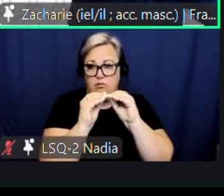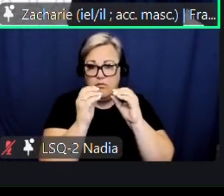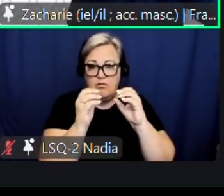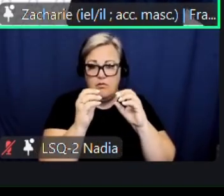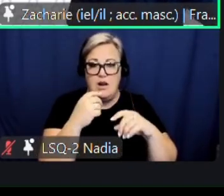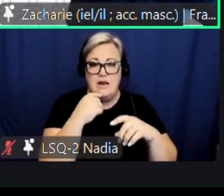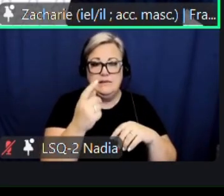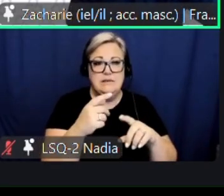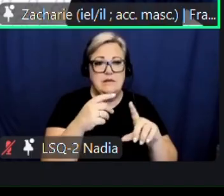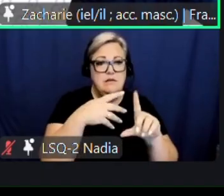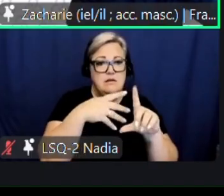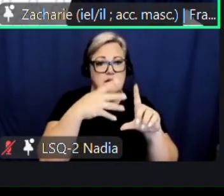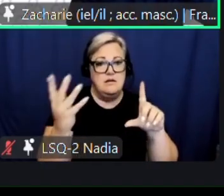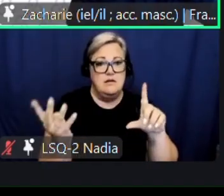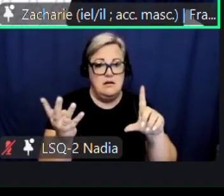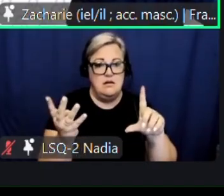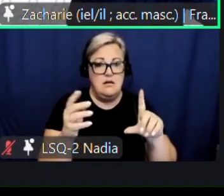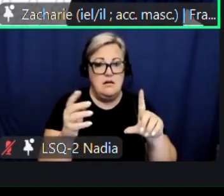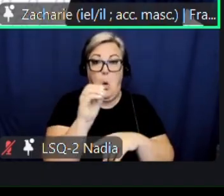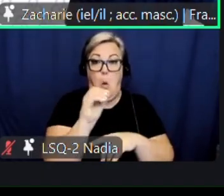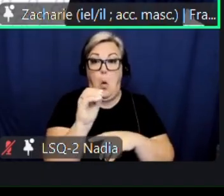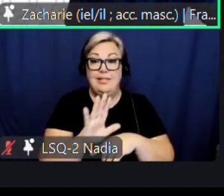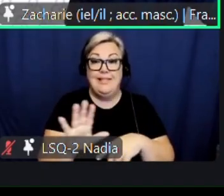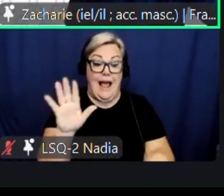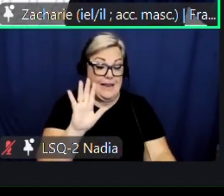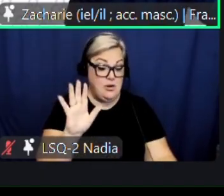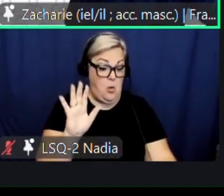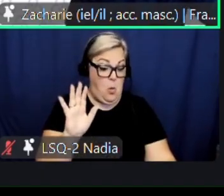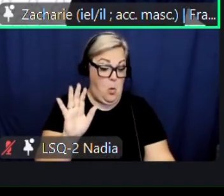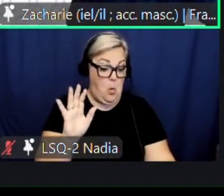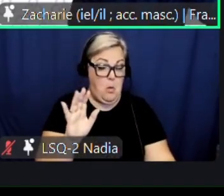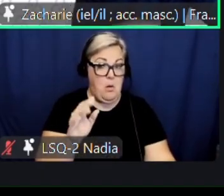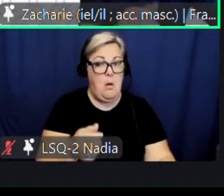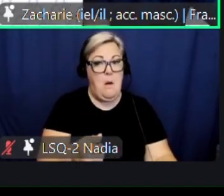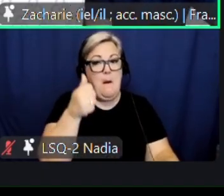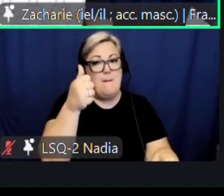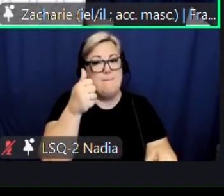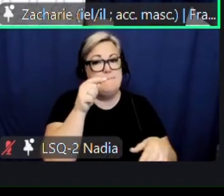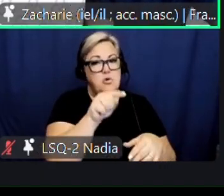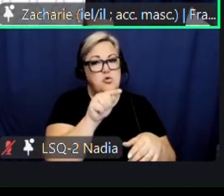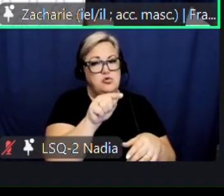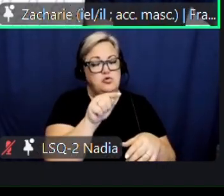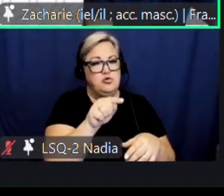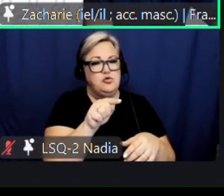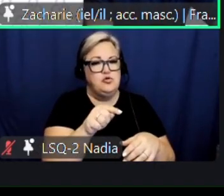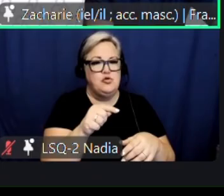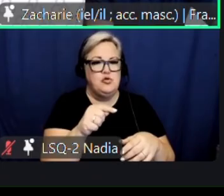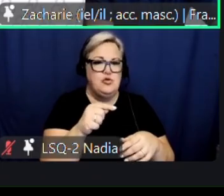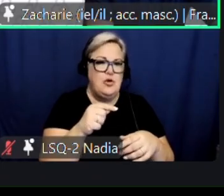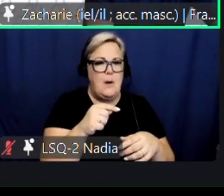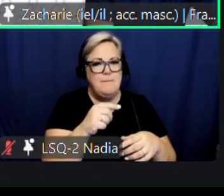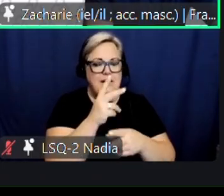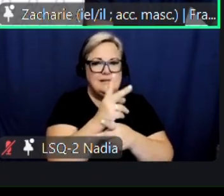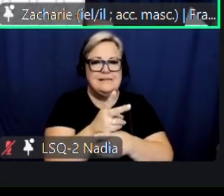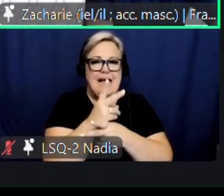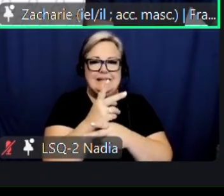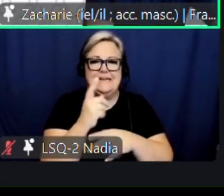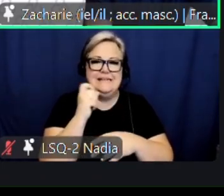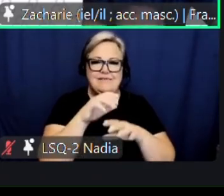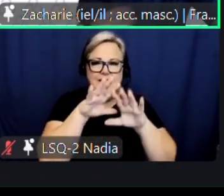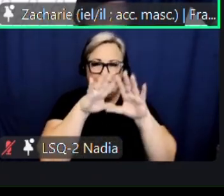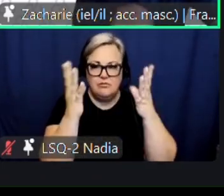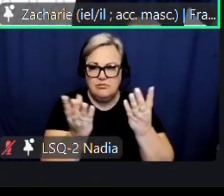personnes LGBTQIA+, en Ontario sont plus susceptibles de considérer leur santé globalement et leur